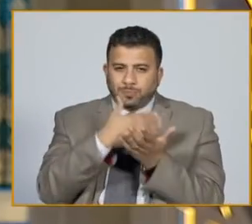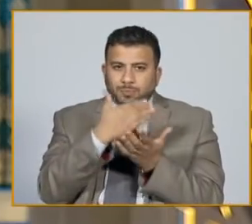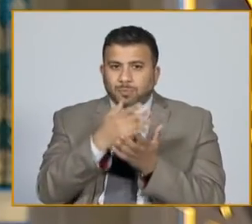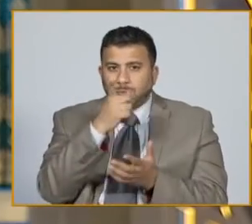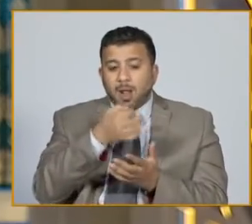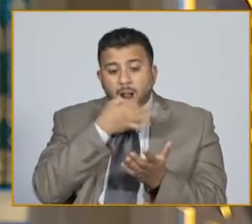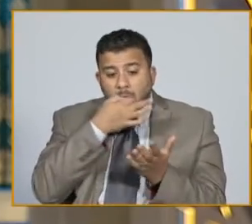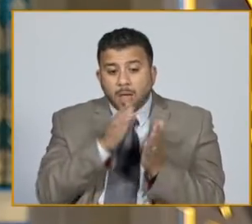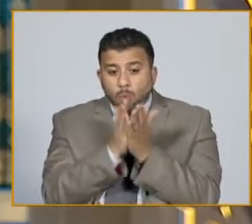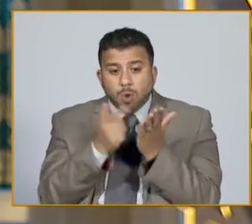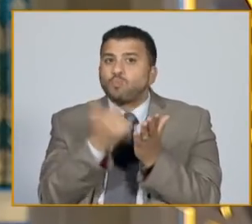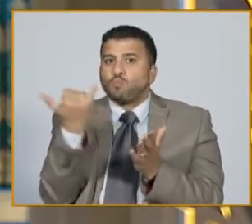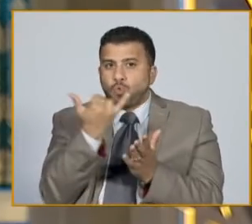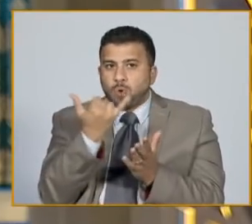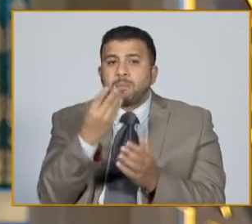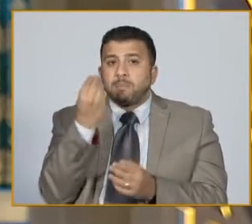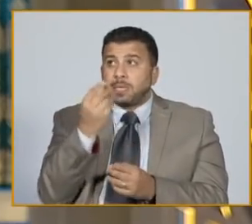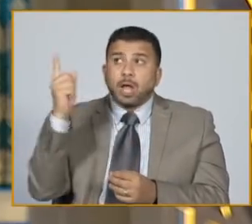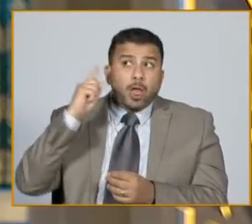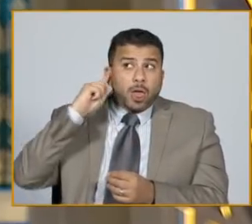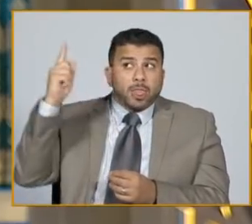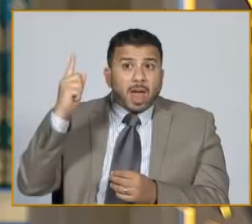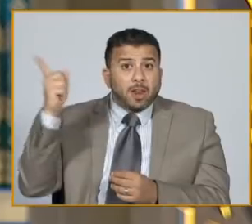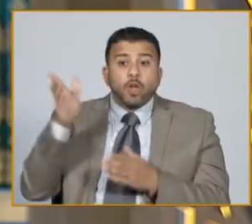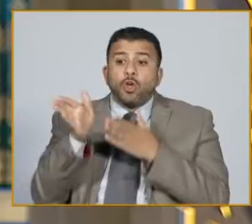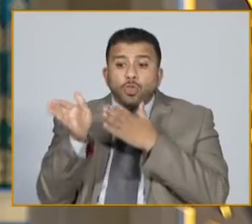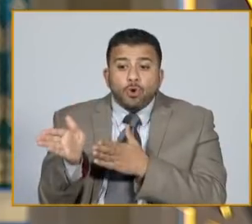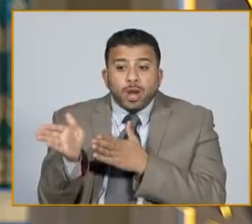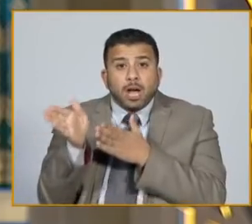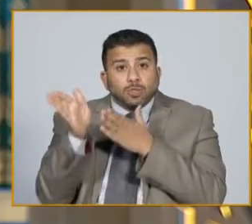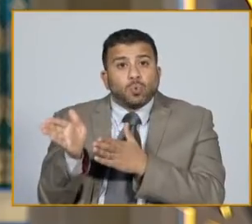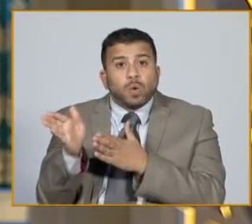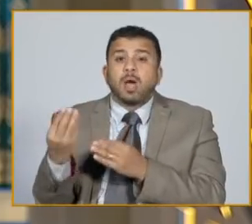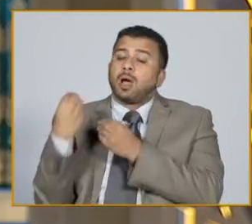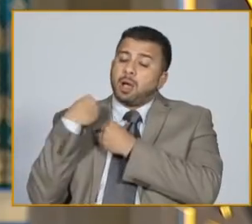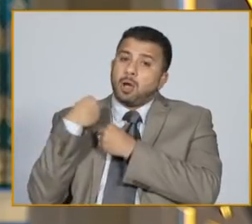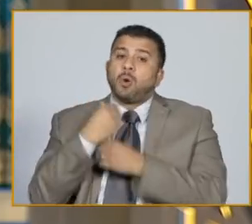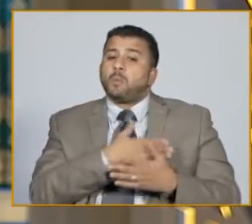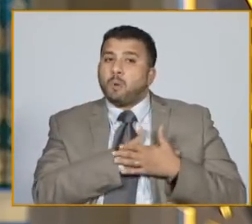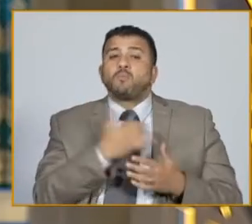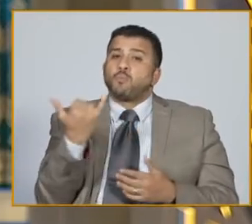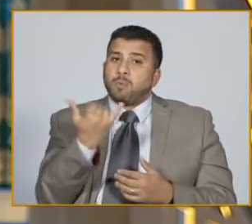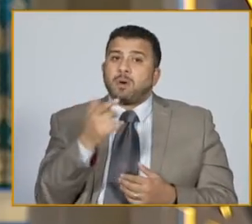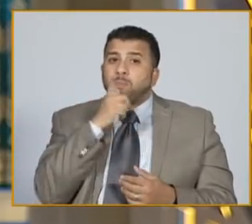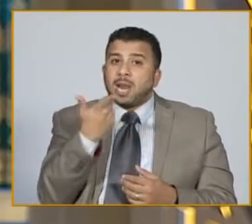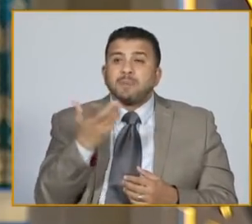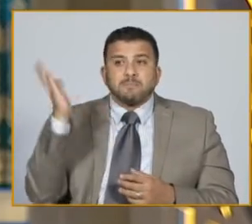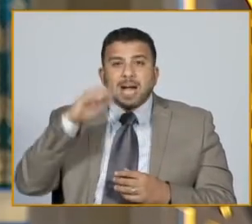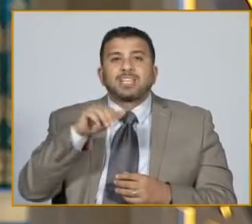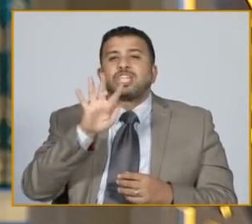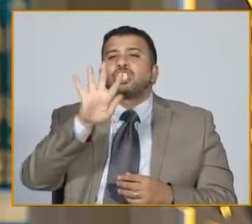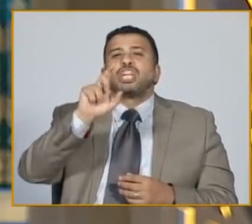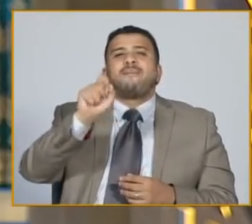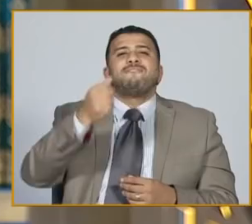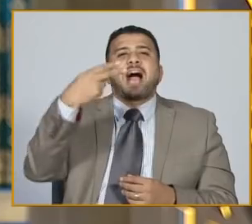ثم أتيت بالدعاء بعده فإنك تنال شفاعة النبي عليه الصلاة والسلام. ولذلك قاعدة الشريعة